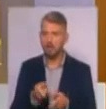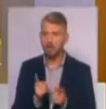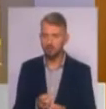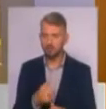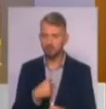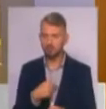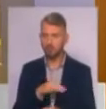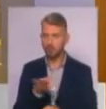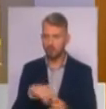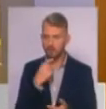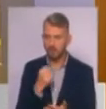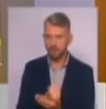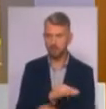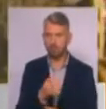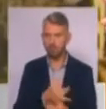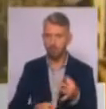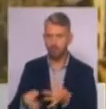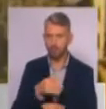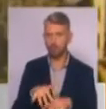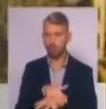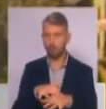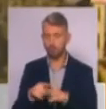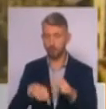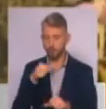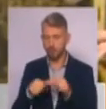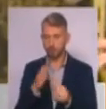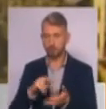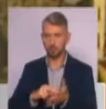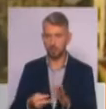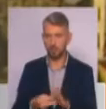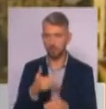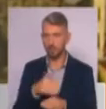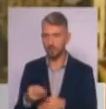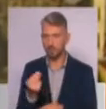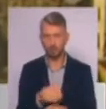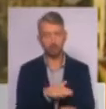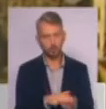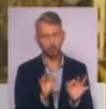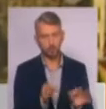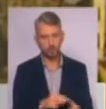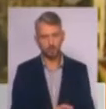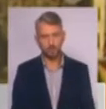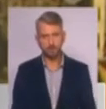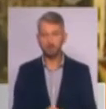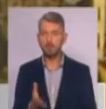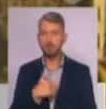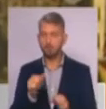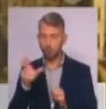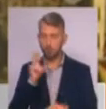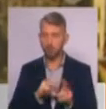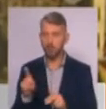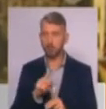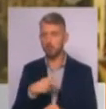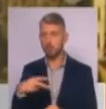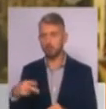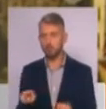проєкт затверджений, обговорений з громадою, вже на наступний рік буде плануватися саме виділення коштів. Абсолютно вірно. І ми можемо сподіватися, що от приблизно